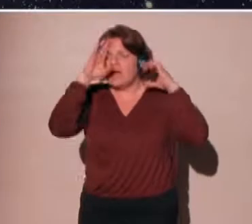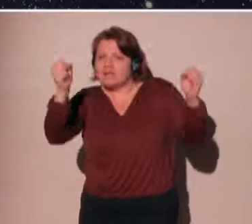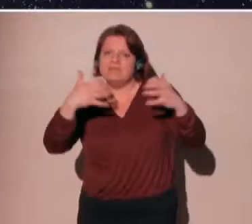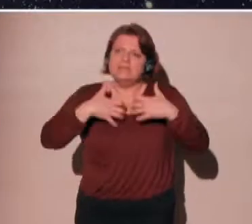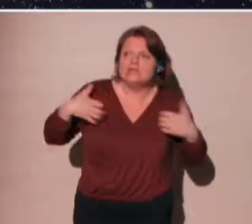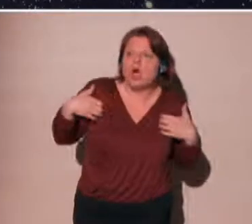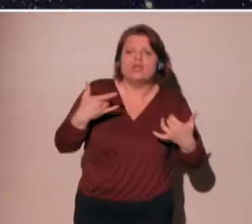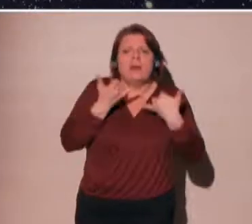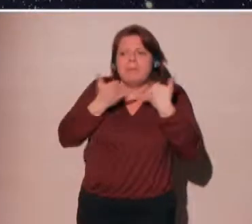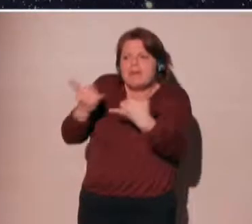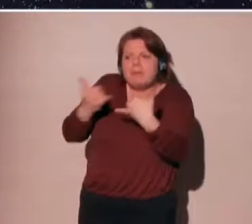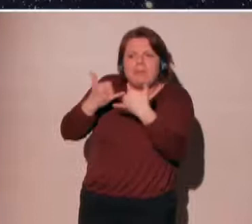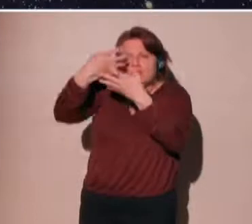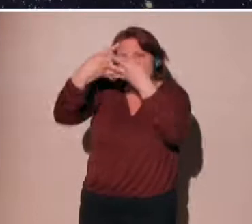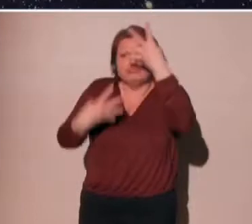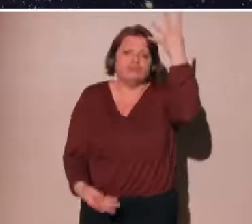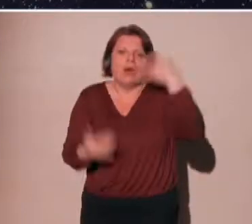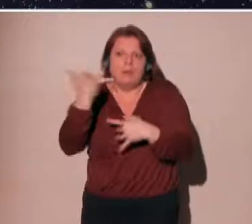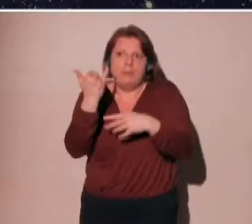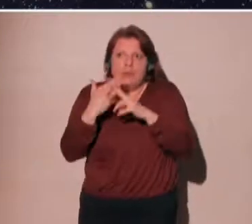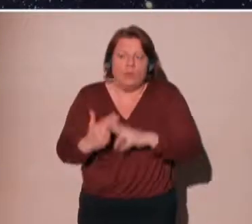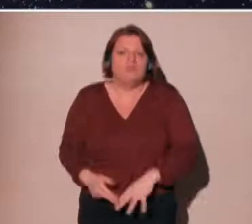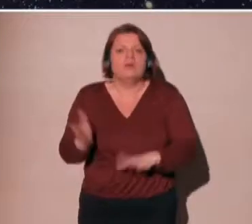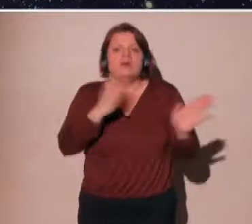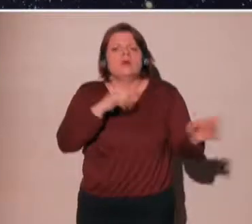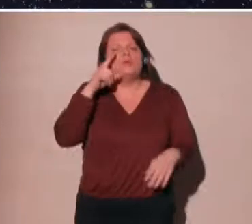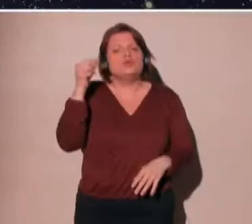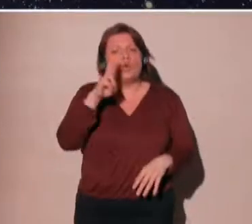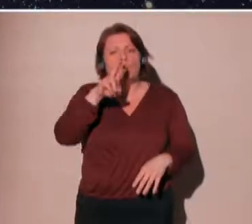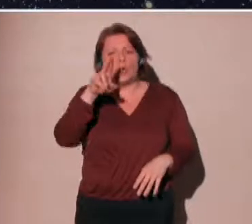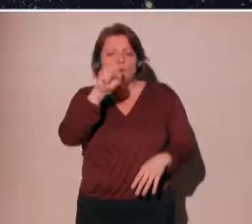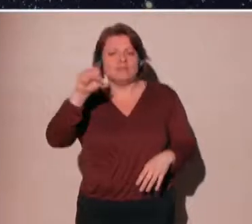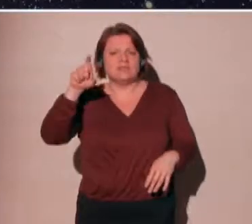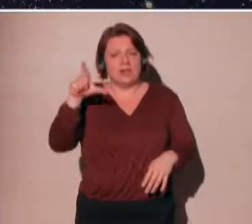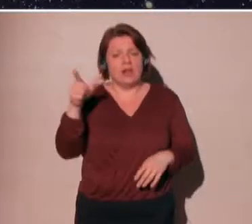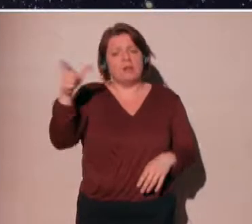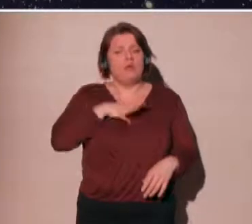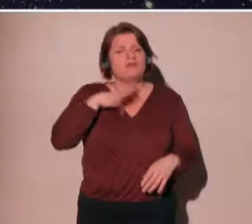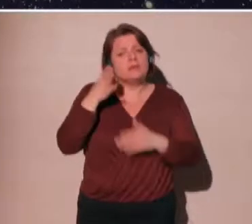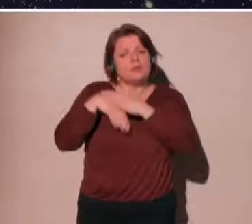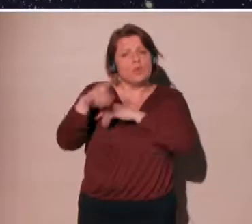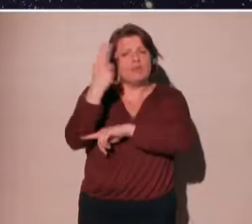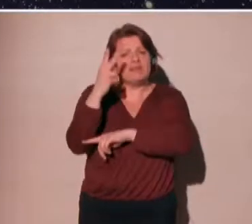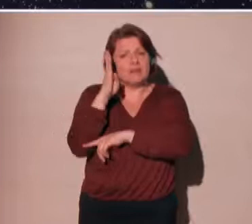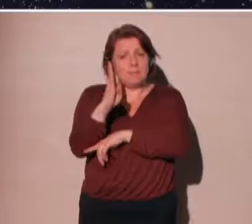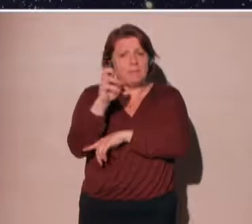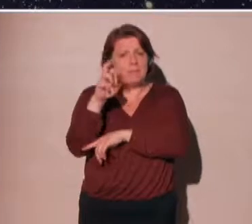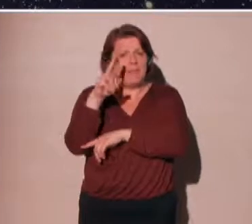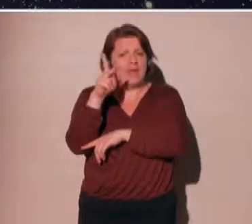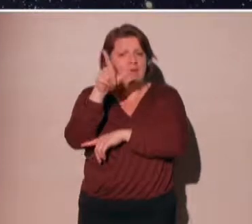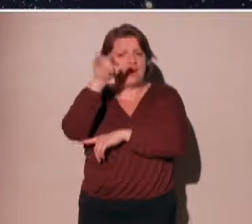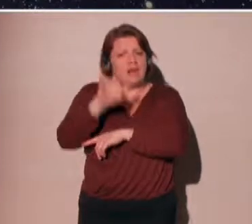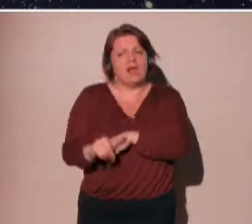vais pas me hasarder à lister. Stuart Russell, lui, est professeur à Berkeley. Il est membre du conseil d'un certain nombre de